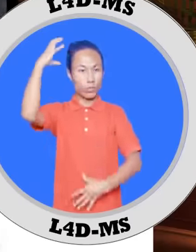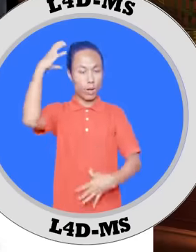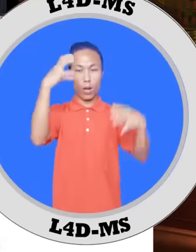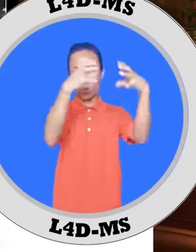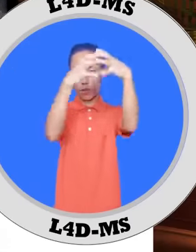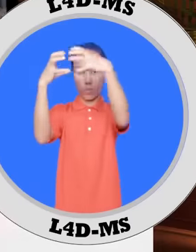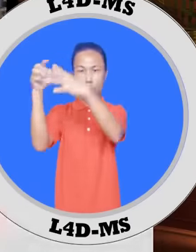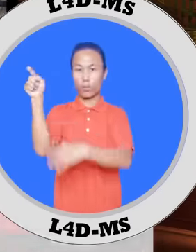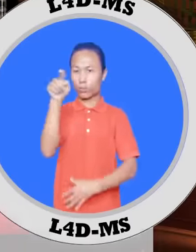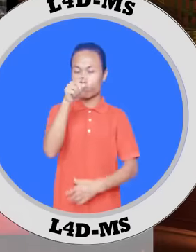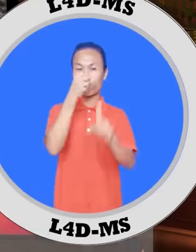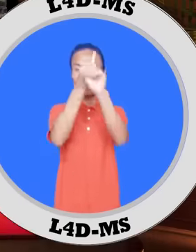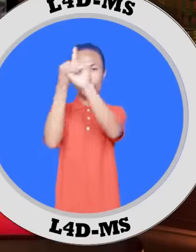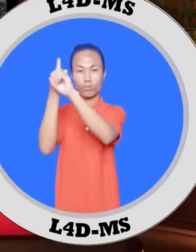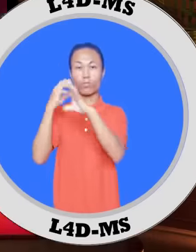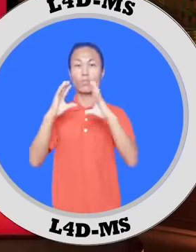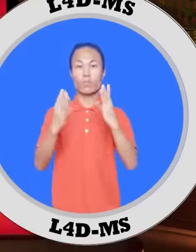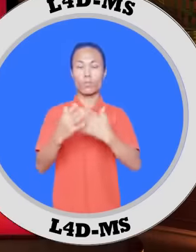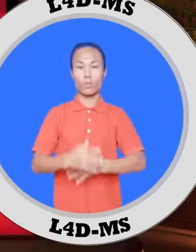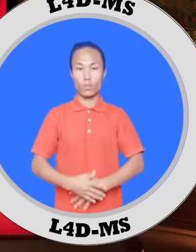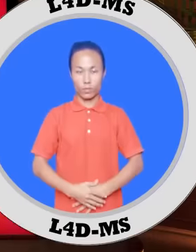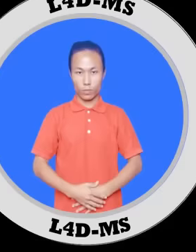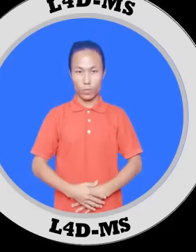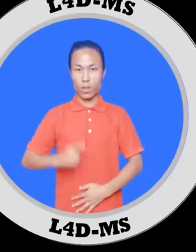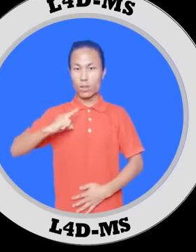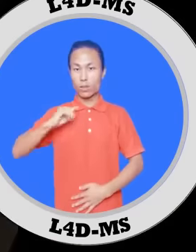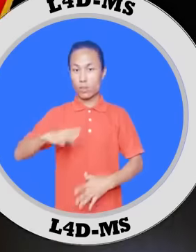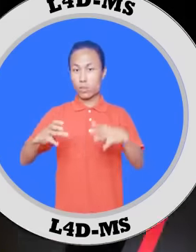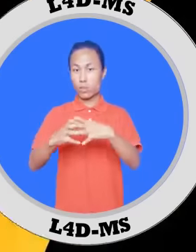ကနိုင်ငံတကာအစိုးရတွေကိုတောင်းဆိုခဲ့တဲ့သတင်းပဲဖြစ်ပါတယ်ရှင်